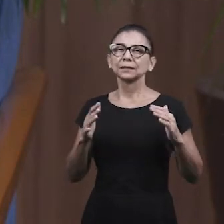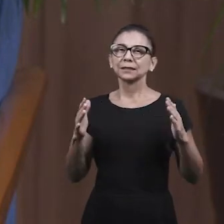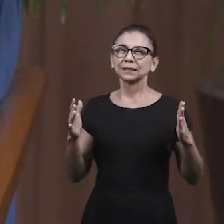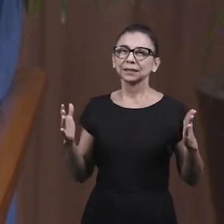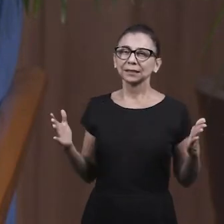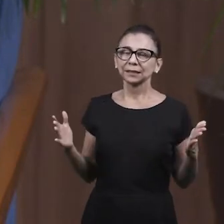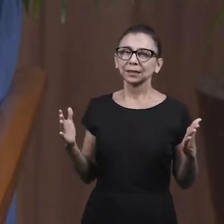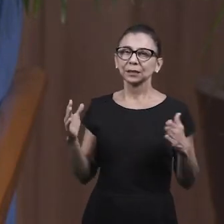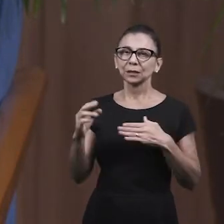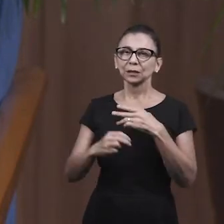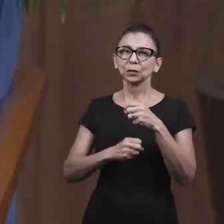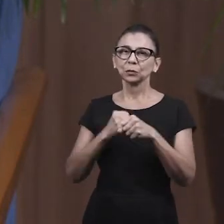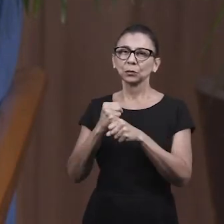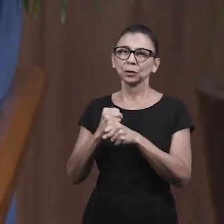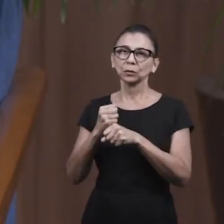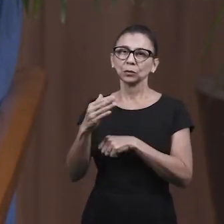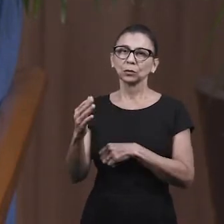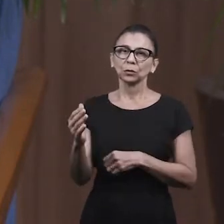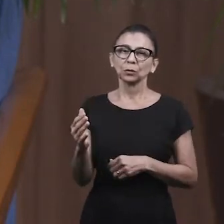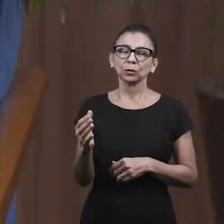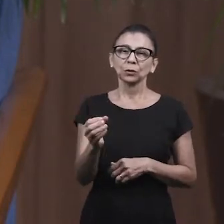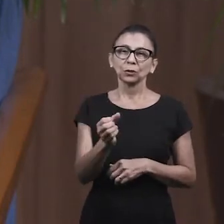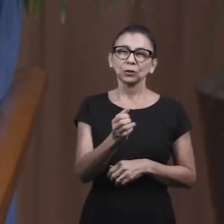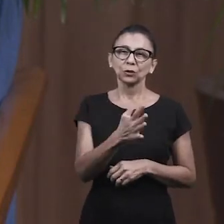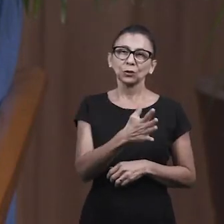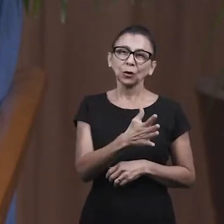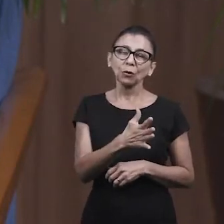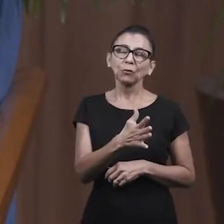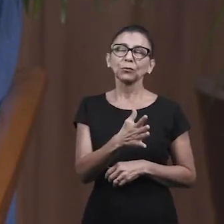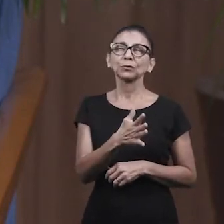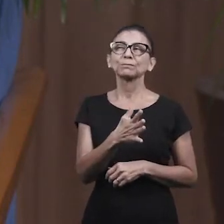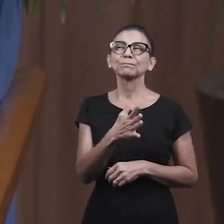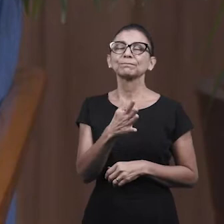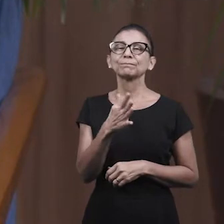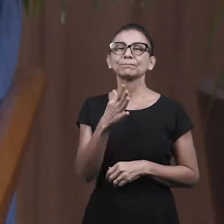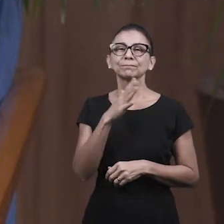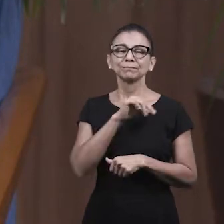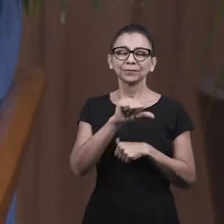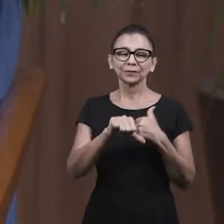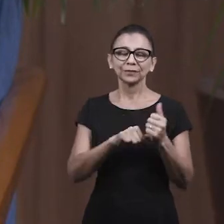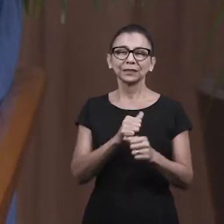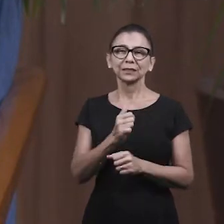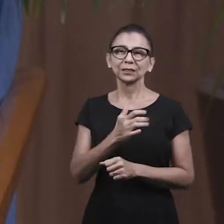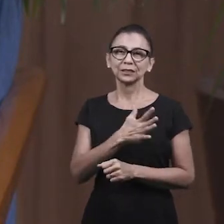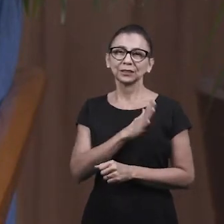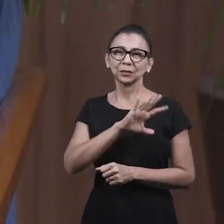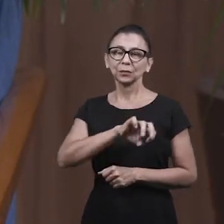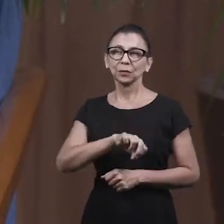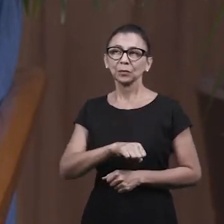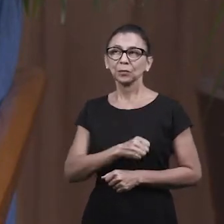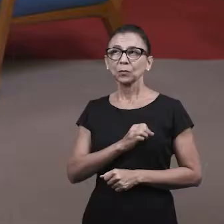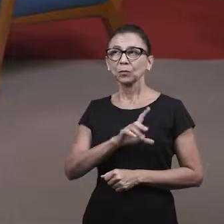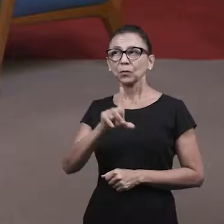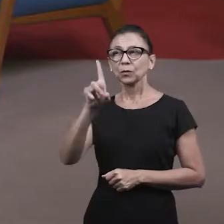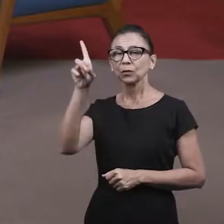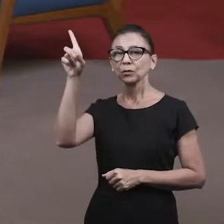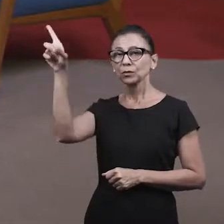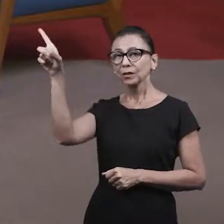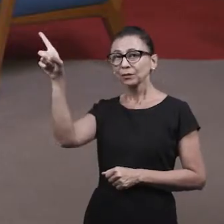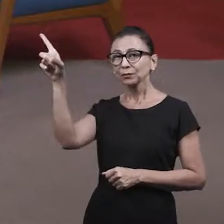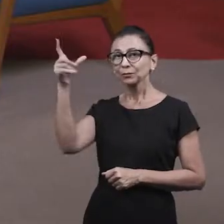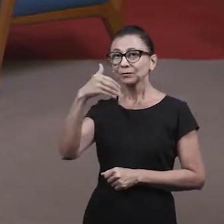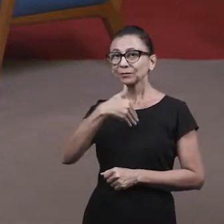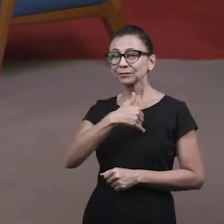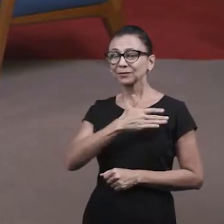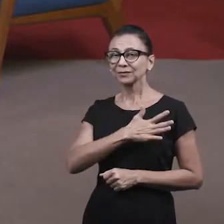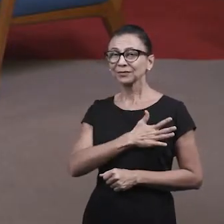votre cœur et commencez une nouvelle année avec une nouvelle vie, avec un amour incomparable de Dieu en agissant dans